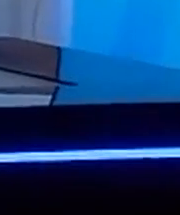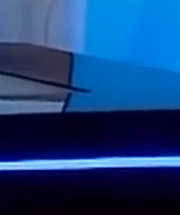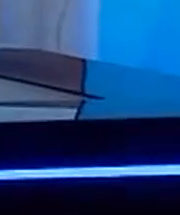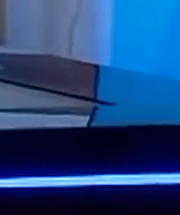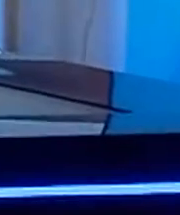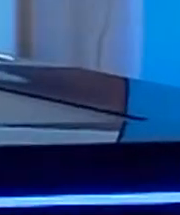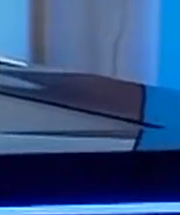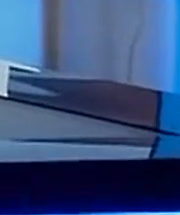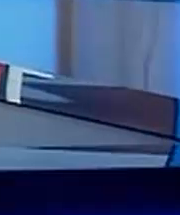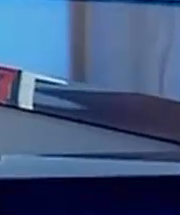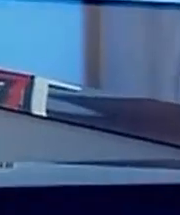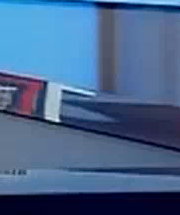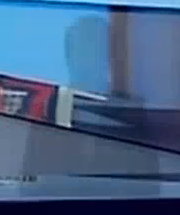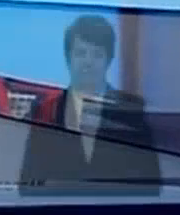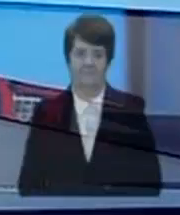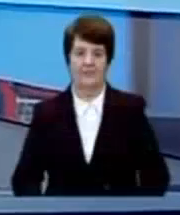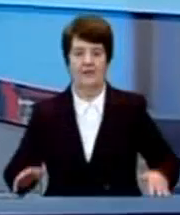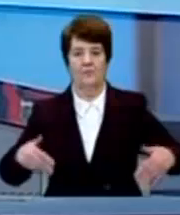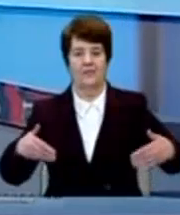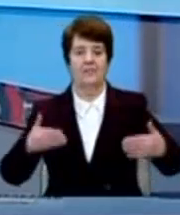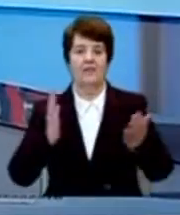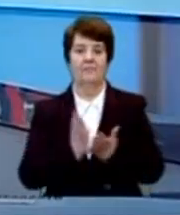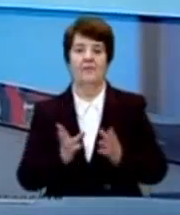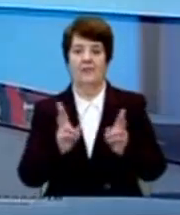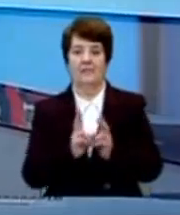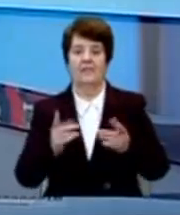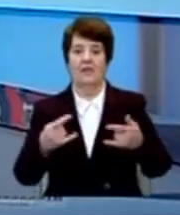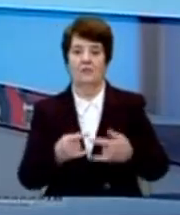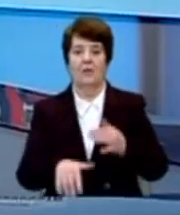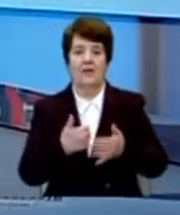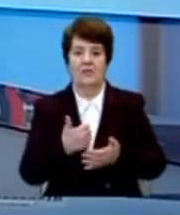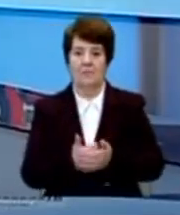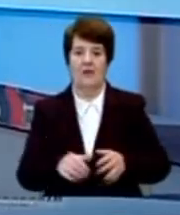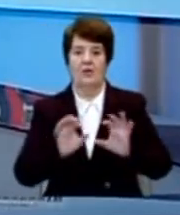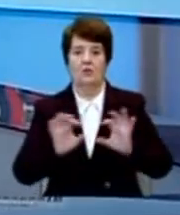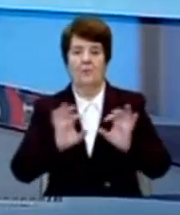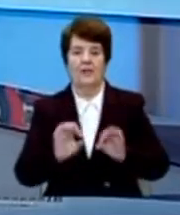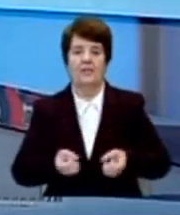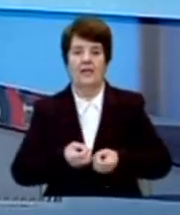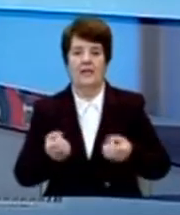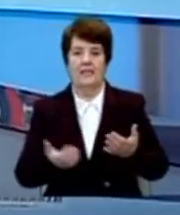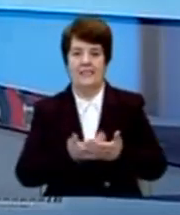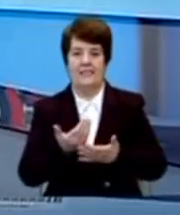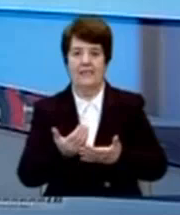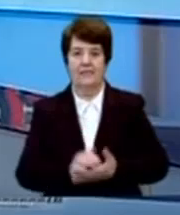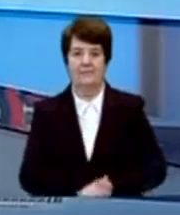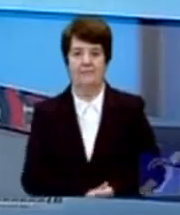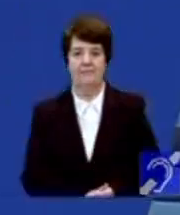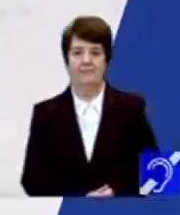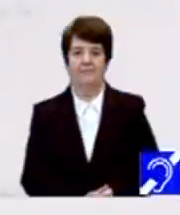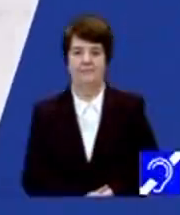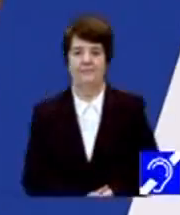Victoria Colesnic vă prezintă Telejurnalul. Bună seara și bine v-am regăsit la Telejurnal. Iată principalele subiectele